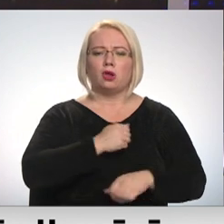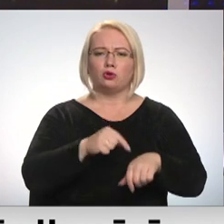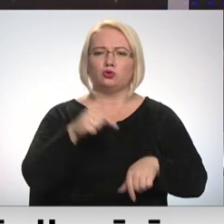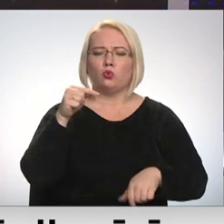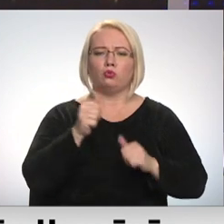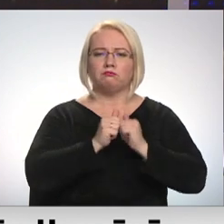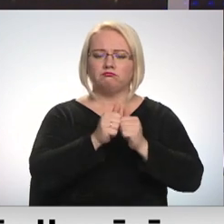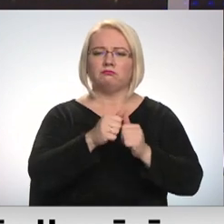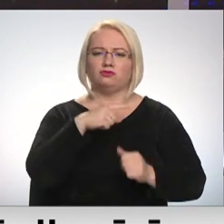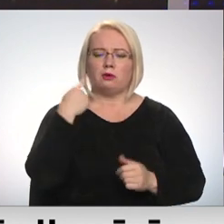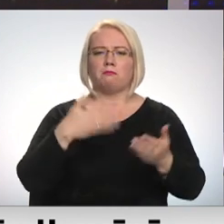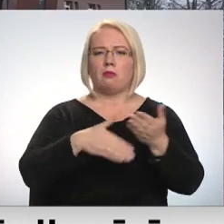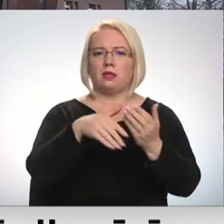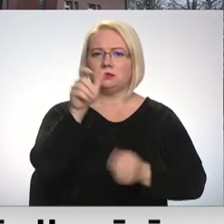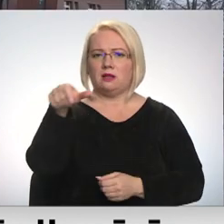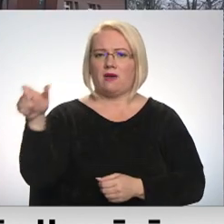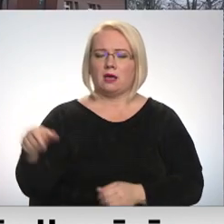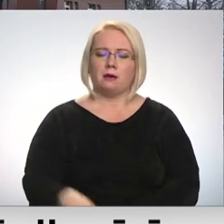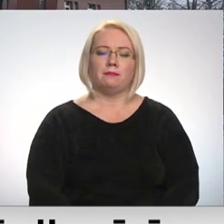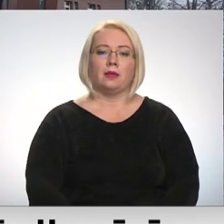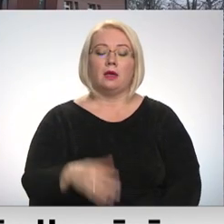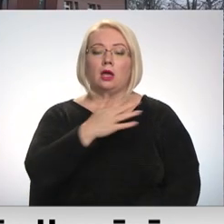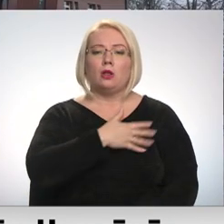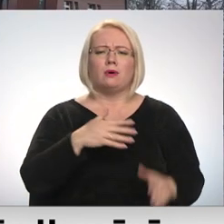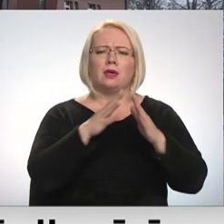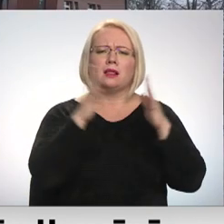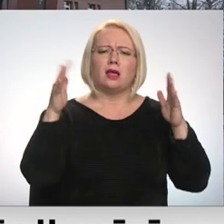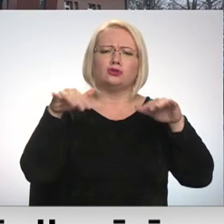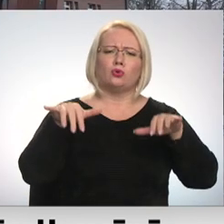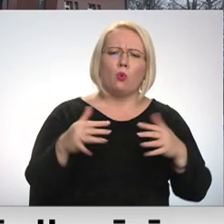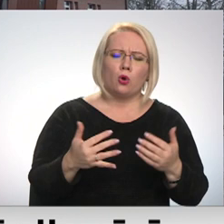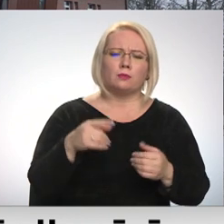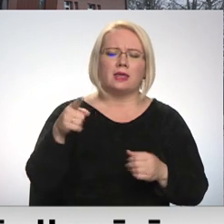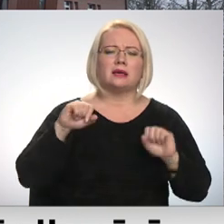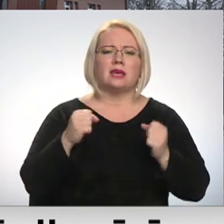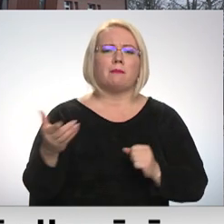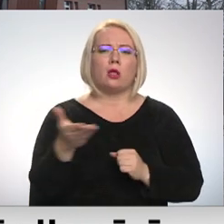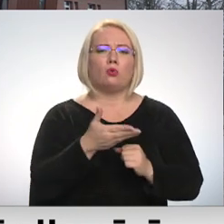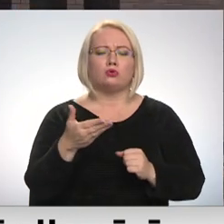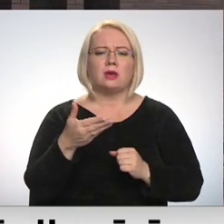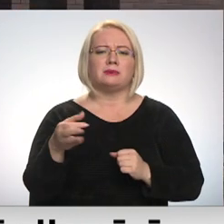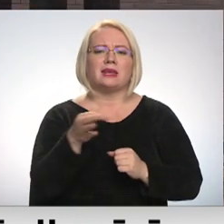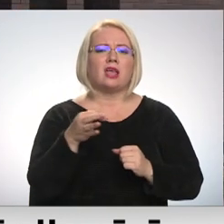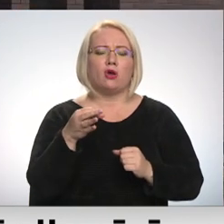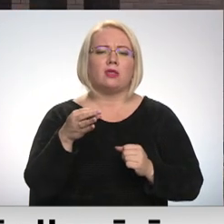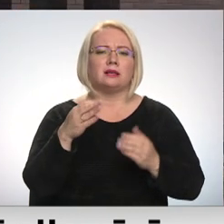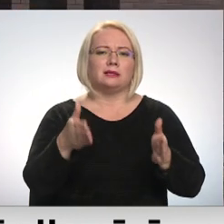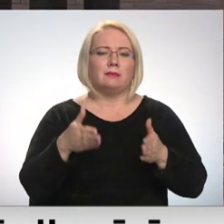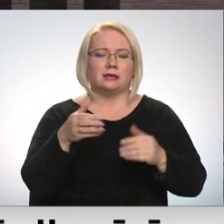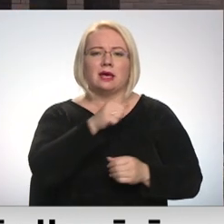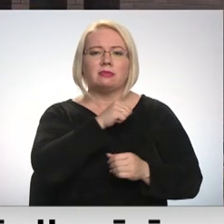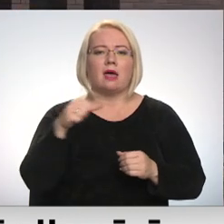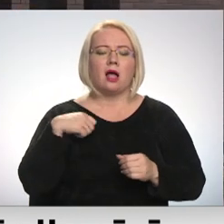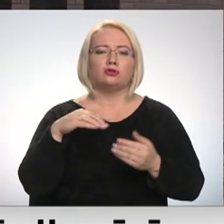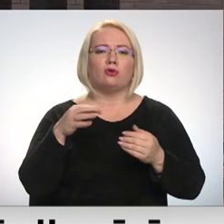viņš vēlas palīdzēt. Ir ļoti liels nogurums, tā atzīst Ziemeļkurzemes reģionālās slimnīcas Talsu filiāles